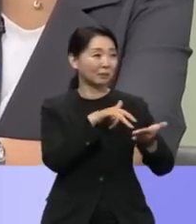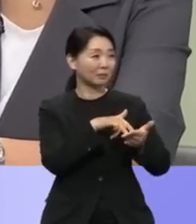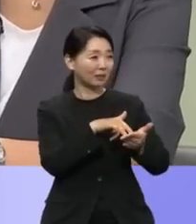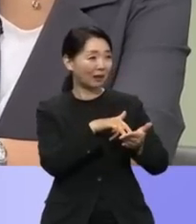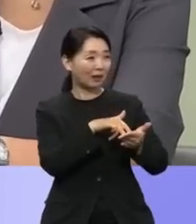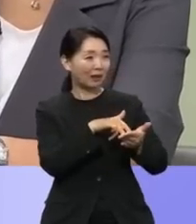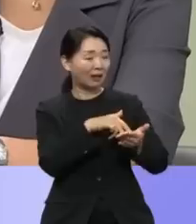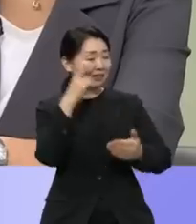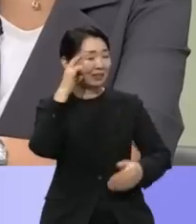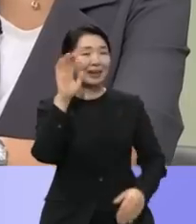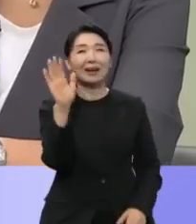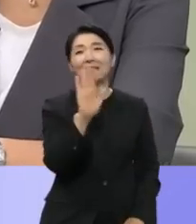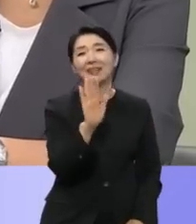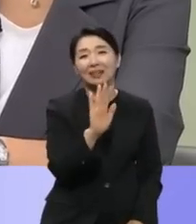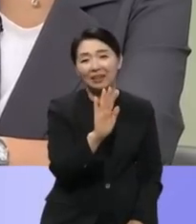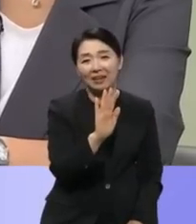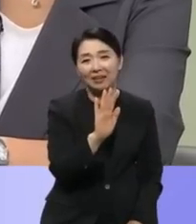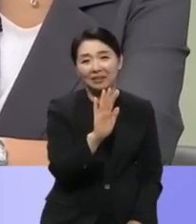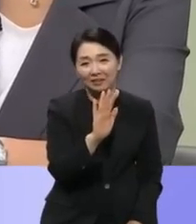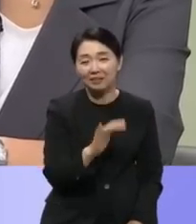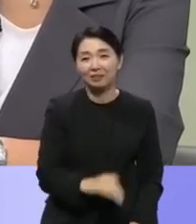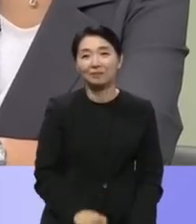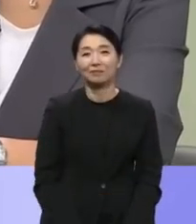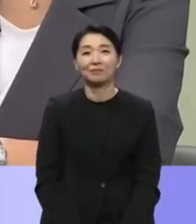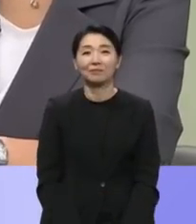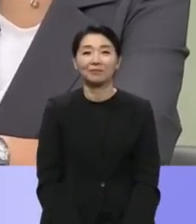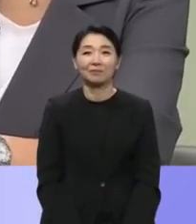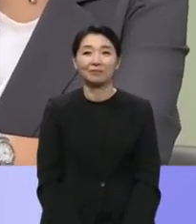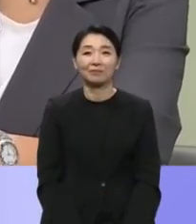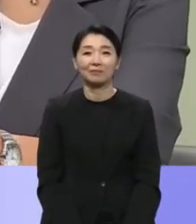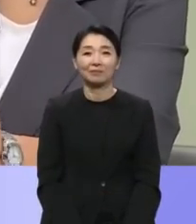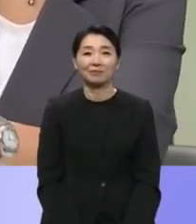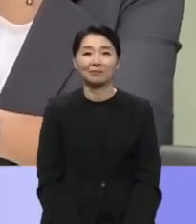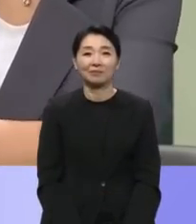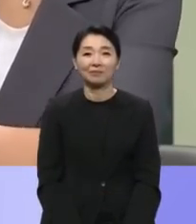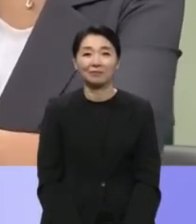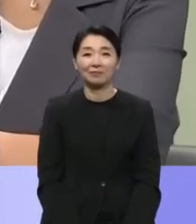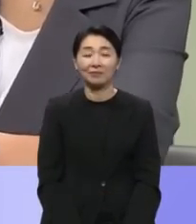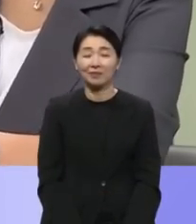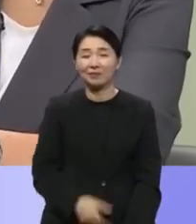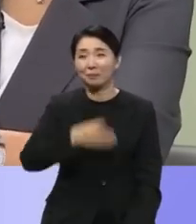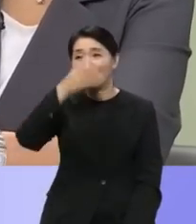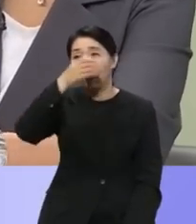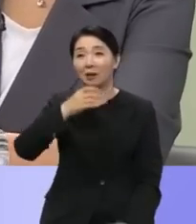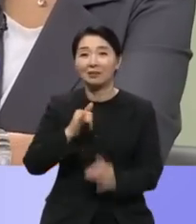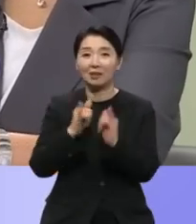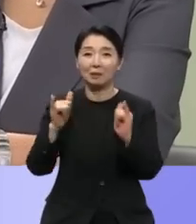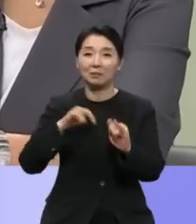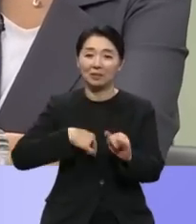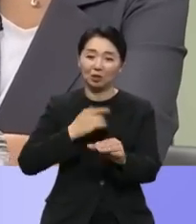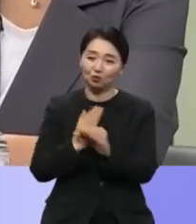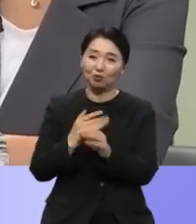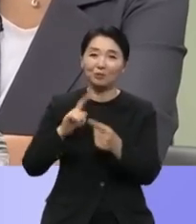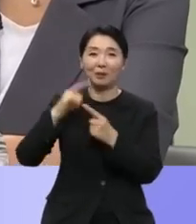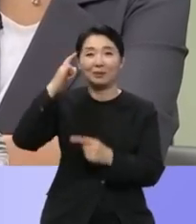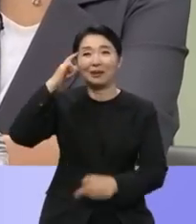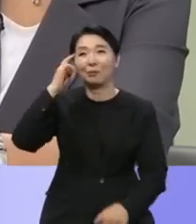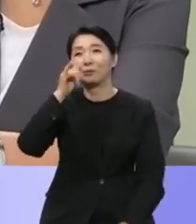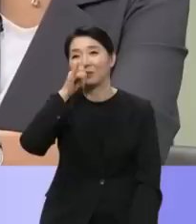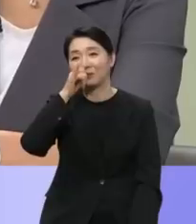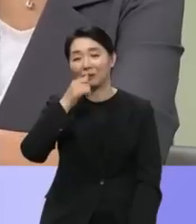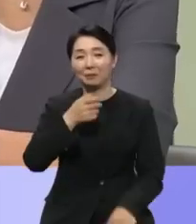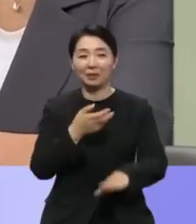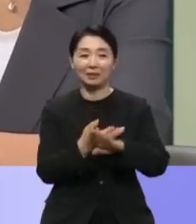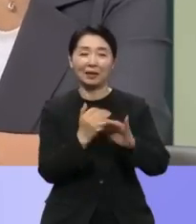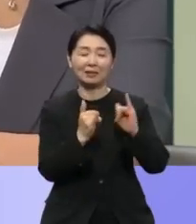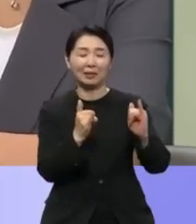생각한다거나 다른 사람의 입장을 고려하지 않은 행동들이잖아요 그래서 이런 사람들의 경우에는 자기중심적으로 사고를 하기 때문에